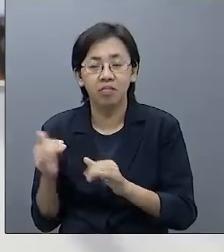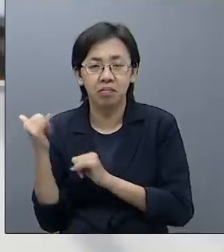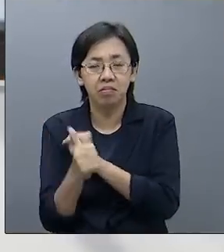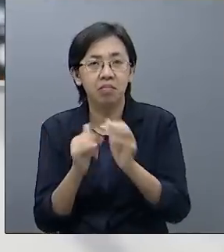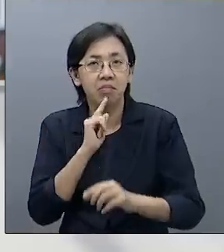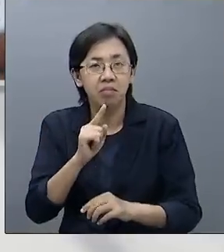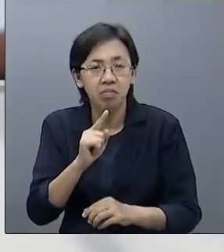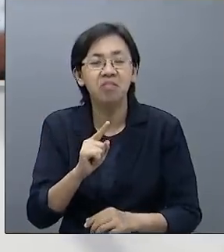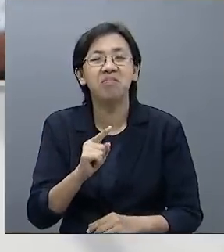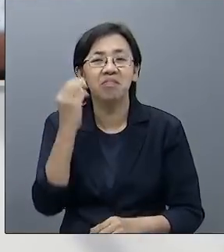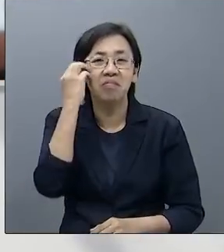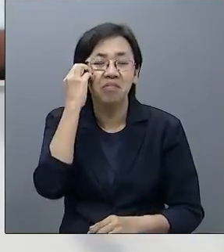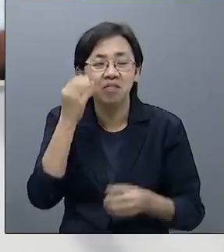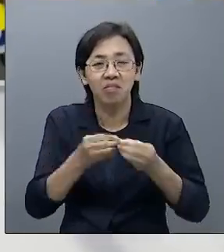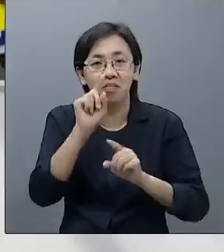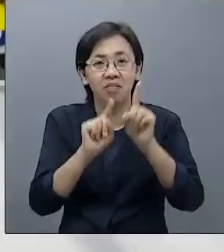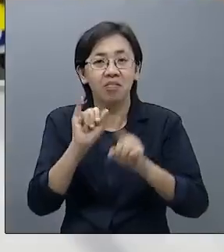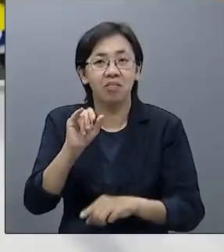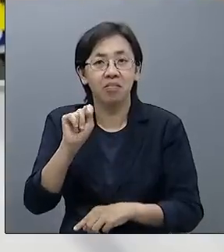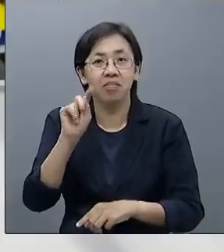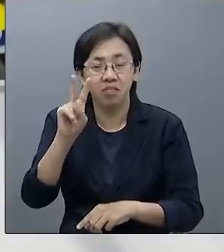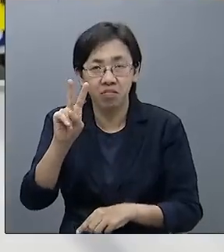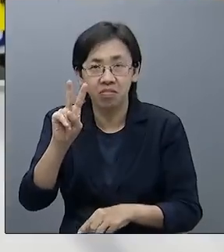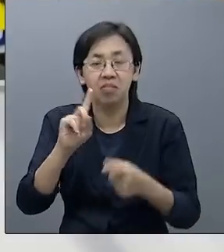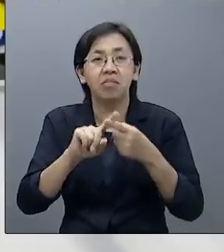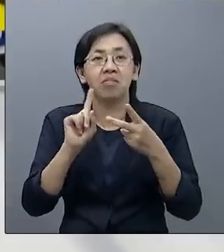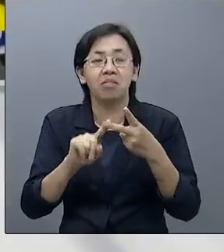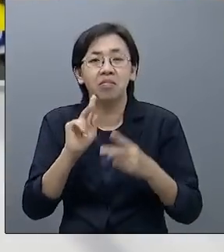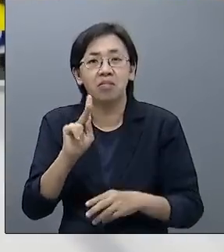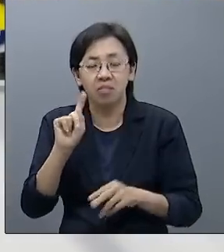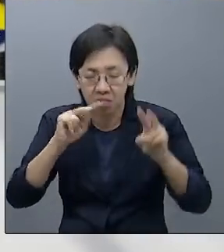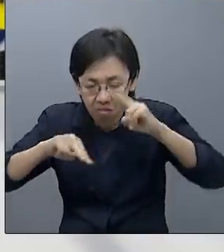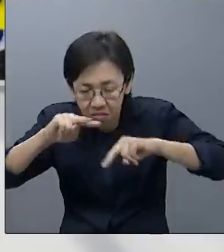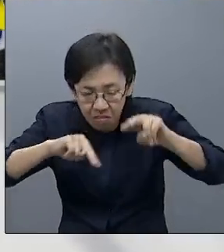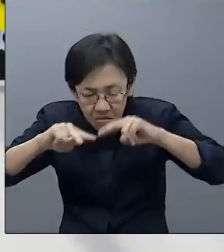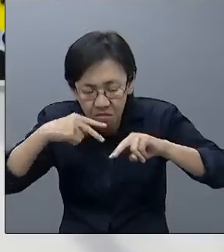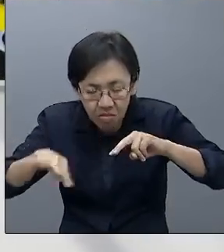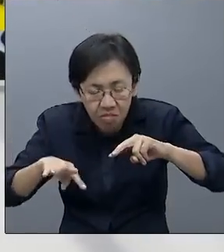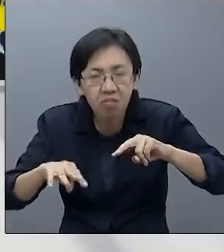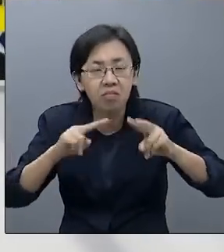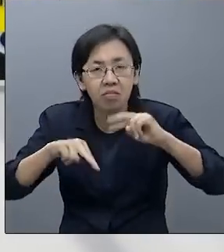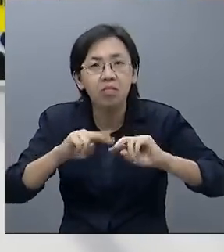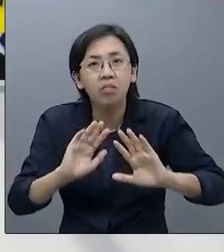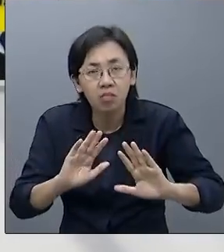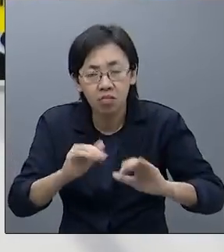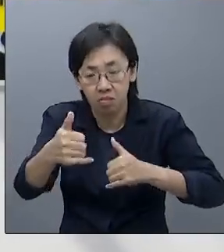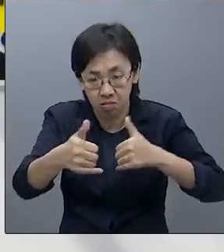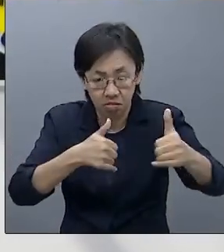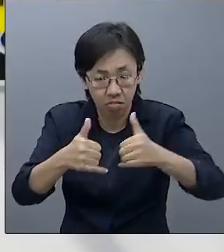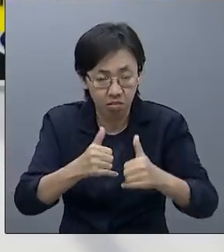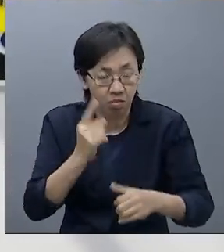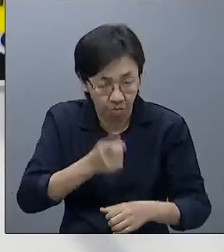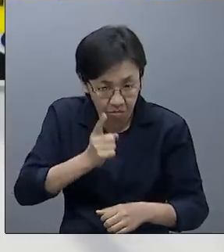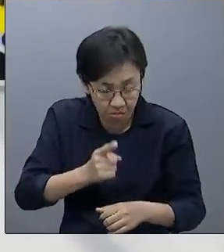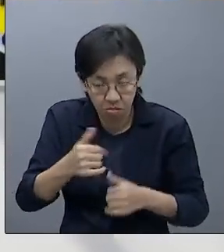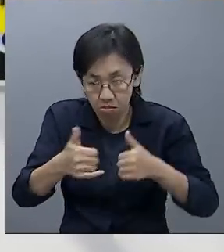ายพิธาถือหุ้นสื่อไอทีวีและกรณีนี้กกต.ก็ตรวจสอบคำร้องแล้วค่ะพร้อมกับขอให้เข้ามายืนยันคำร้อง